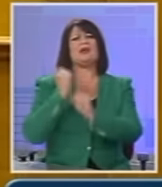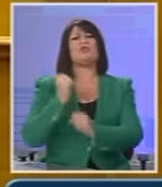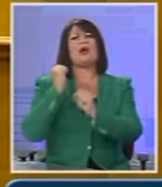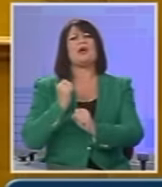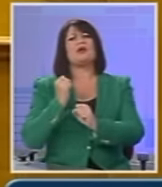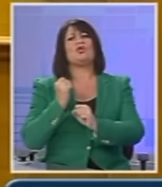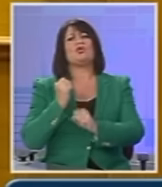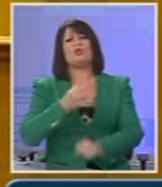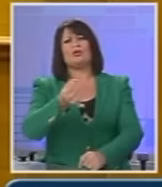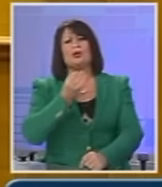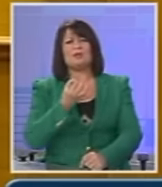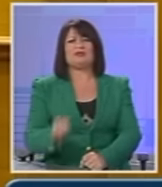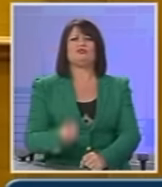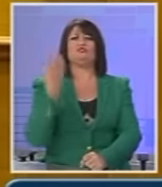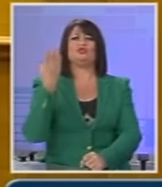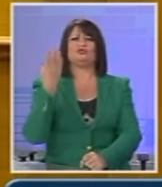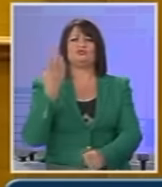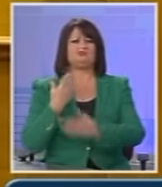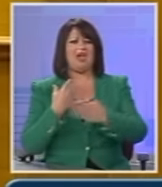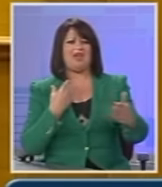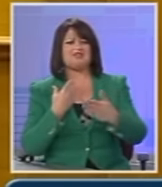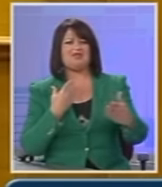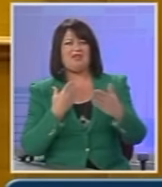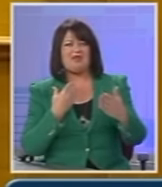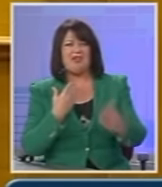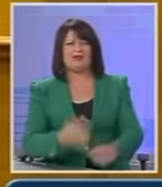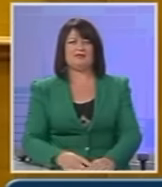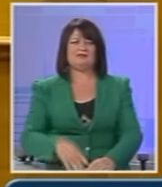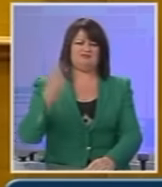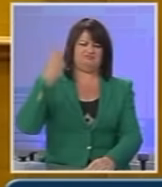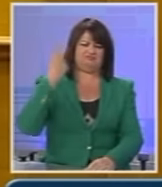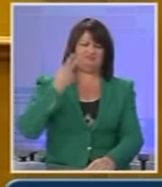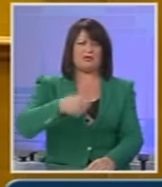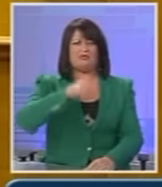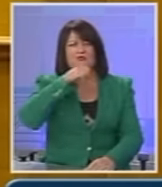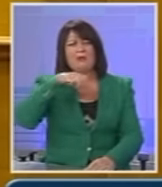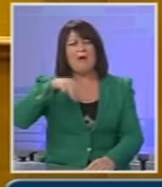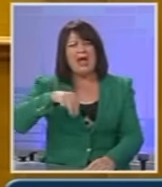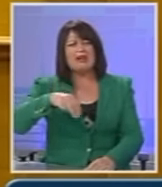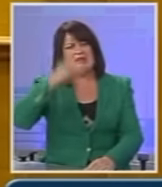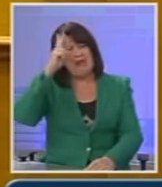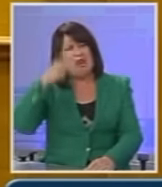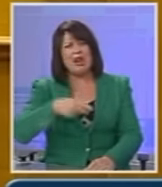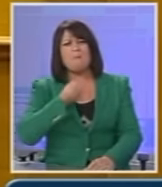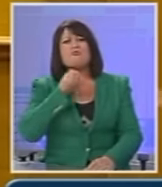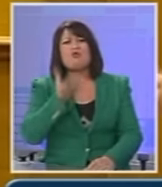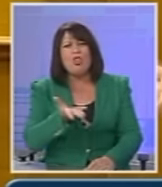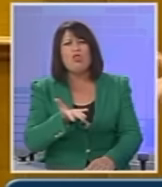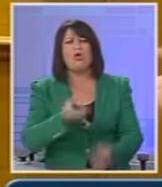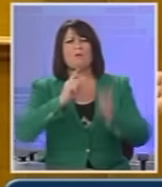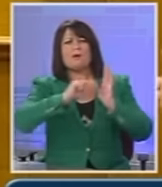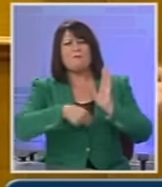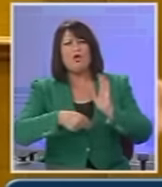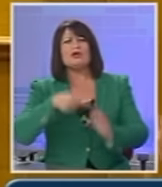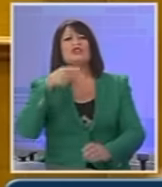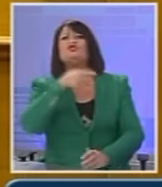ότι εκφράζετε τη ριζοσπαστική αριστερά. Μας καταγγέλατε ως μερκελιστές, μνημονιακούς, προδότες. Σήμερα τι